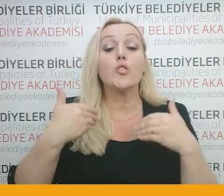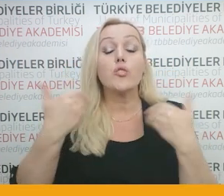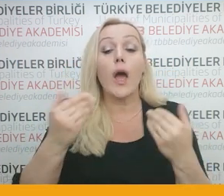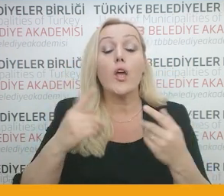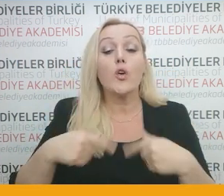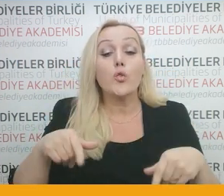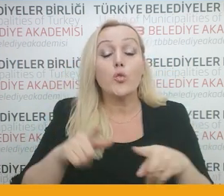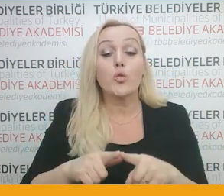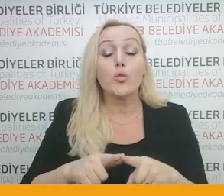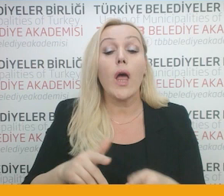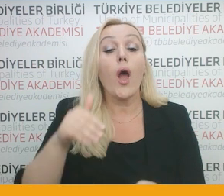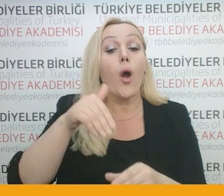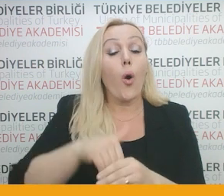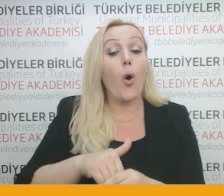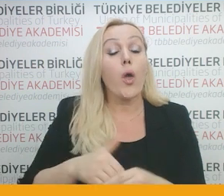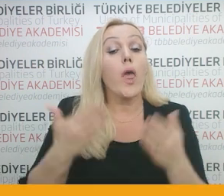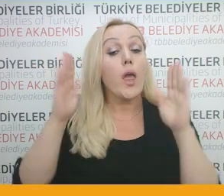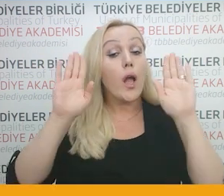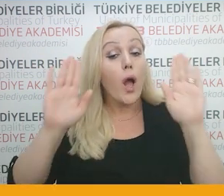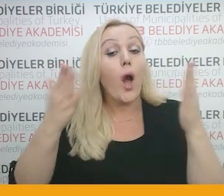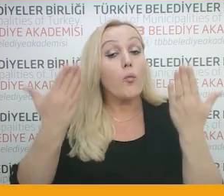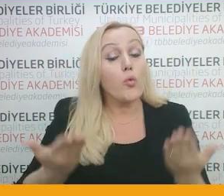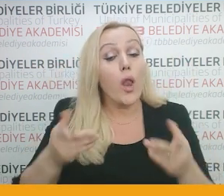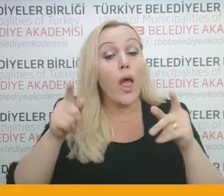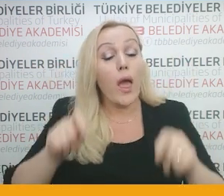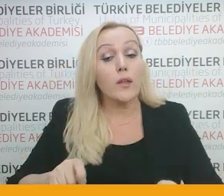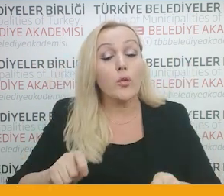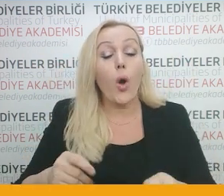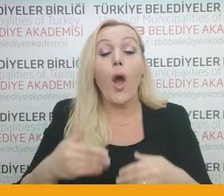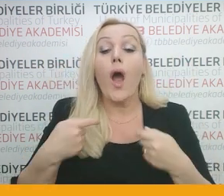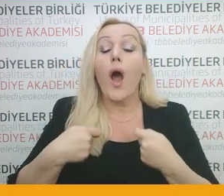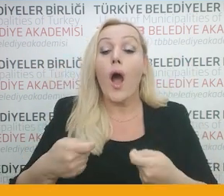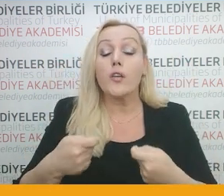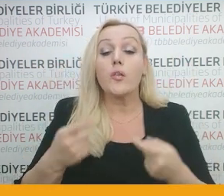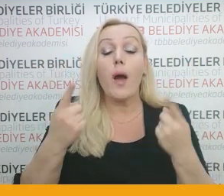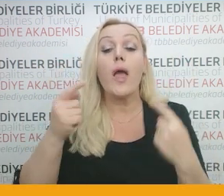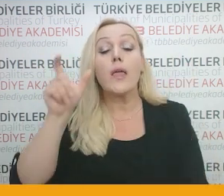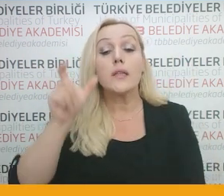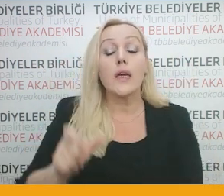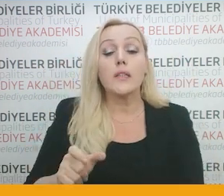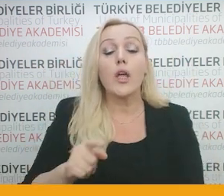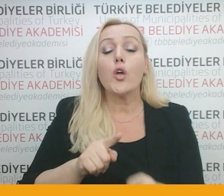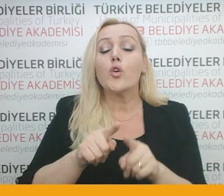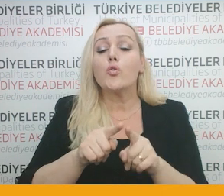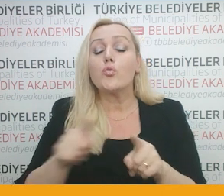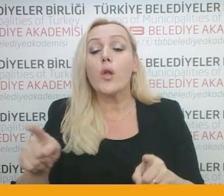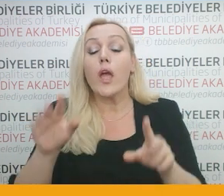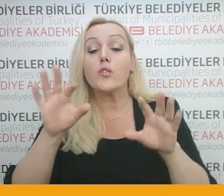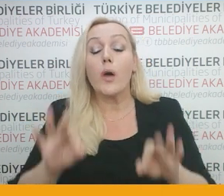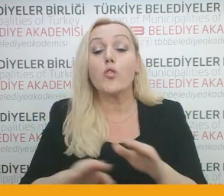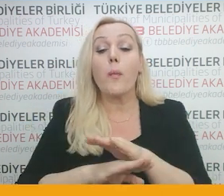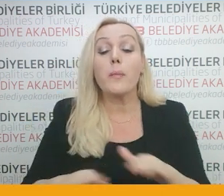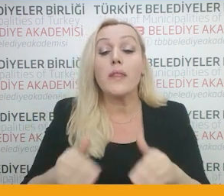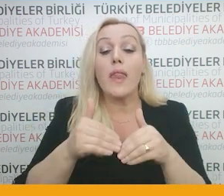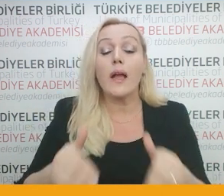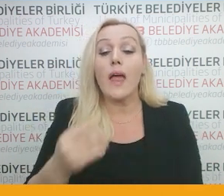Genel Kurulu'nda oy birliğiyle karar verilmiş bir konu. Yani harcama yetkililiğinin sürecin başından sonuna kadar tek ve tam yetkili olarak